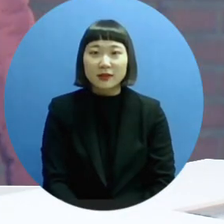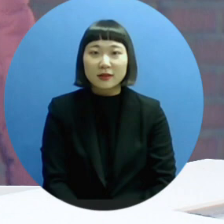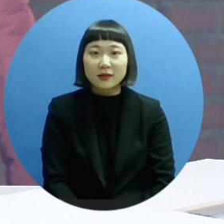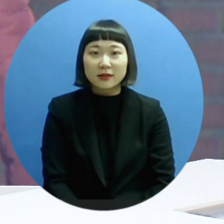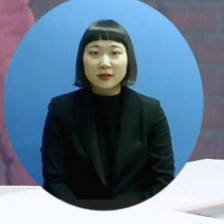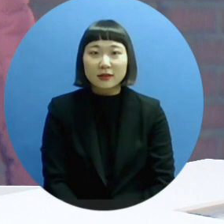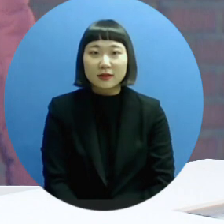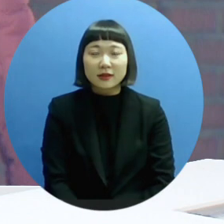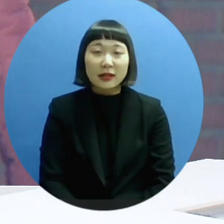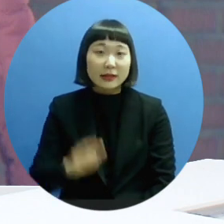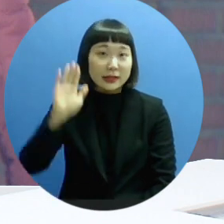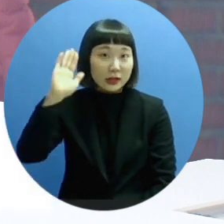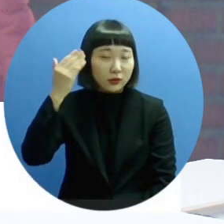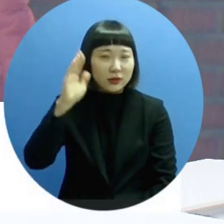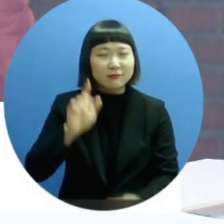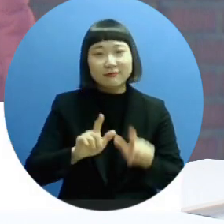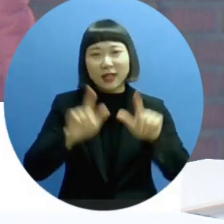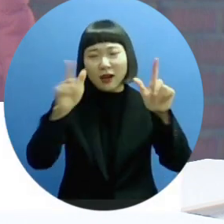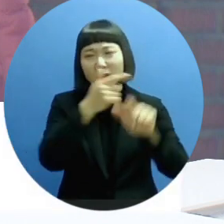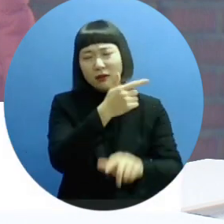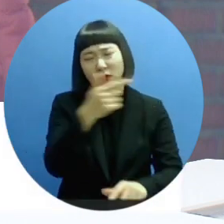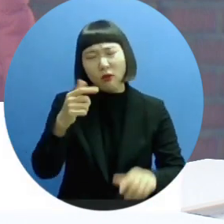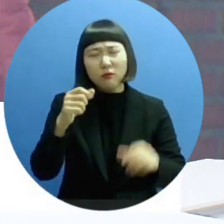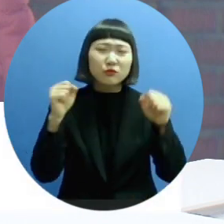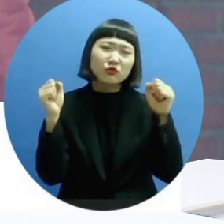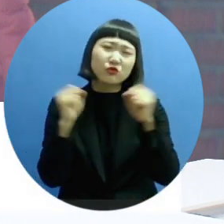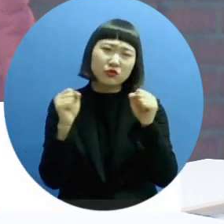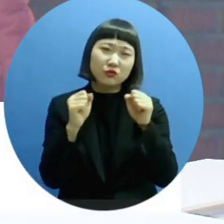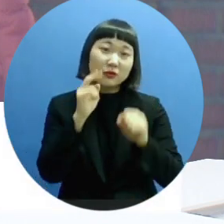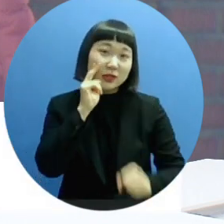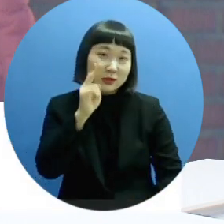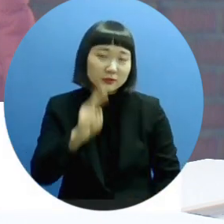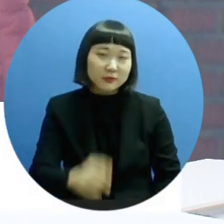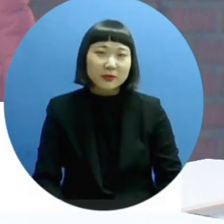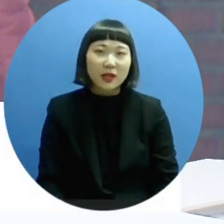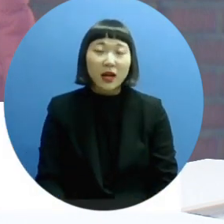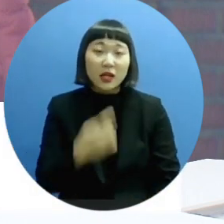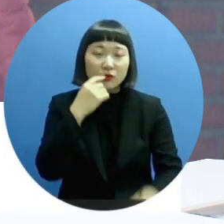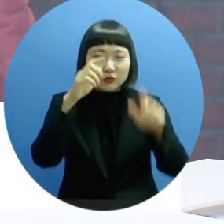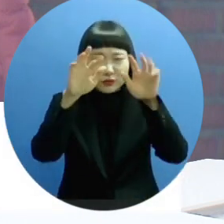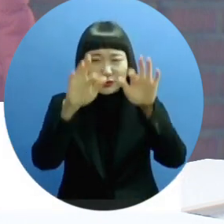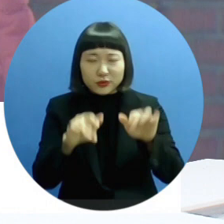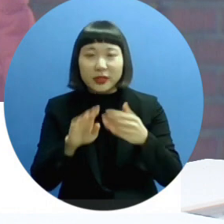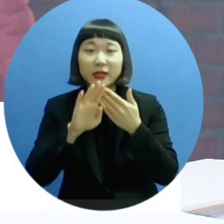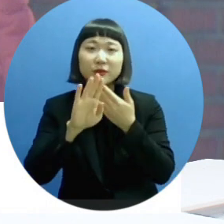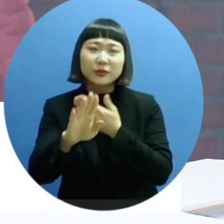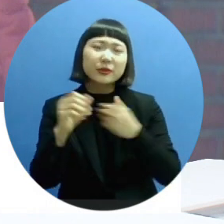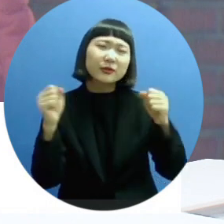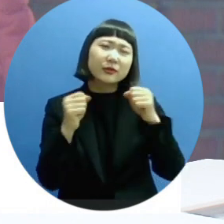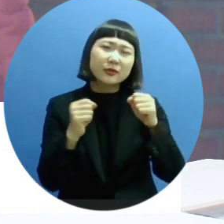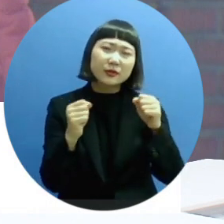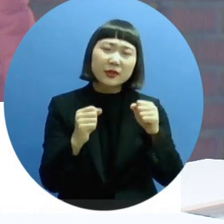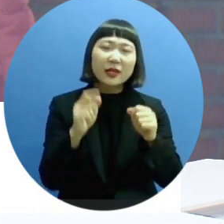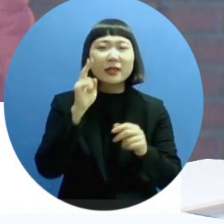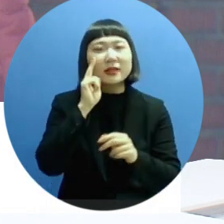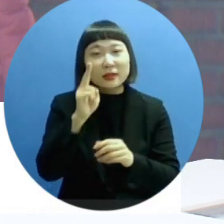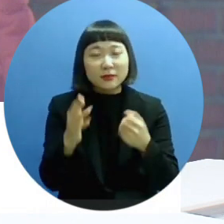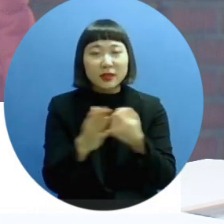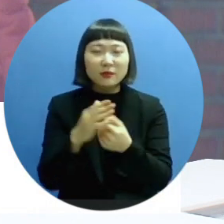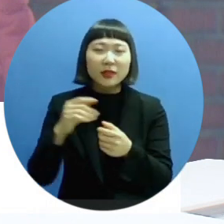네, 요즘 날씨가 너무 춥습니다. 눈이 오고 난뒤 날씨가 더 추워져서 주변에 감기 걸리신 분들 많으실